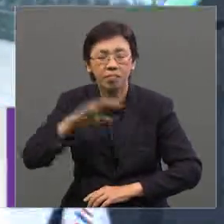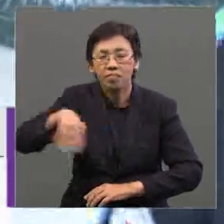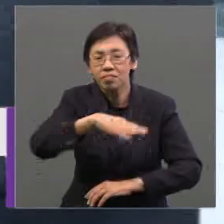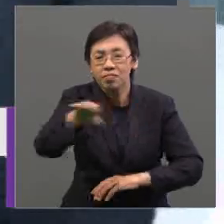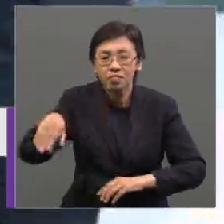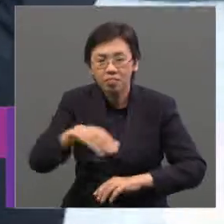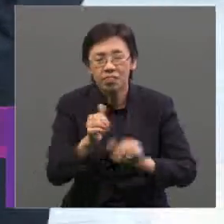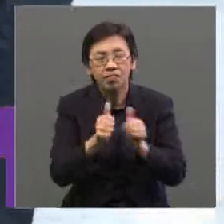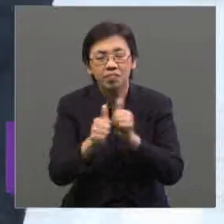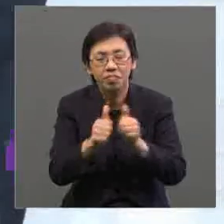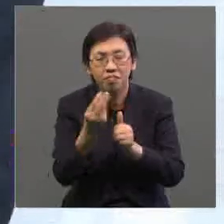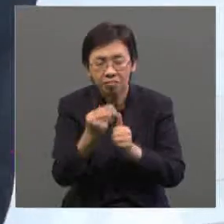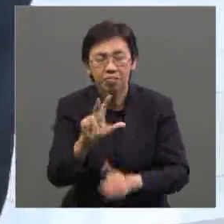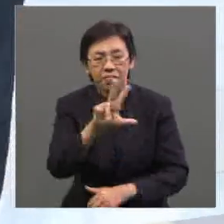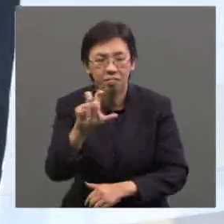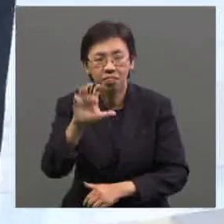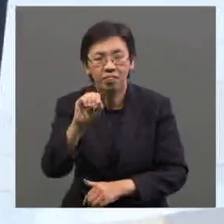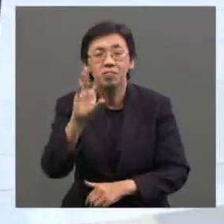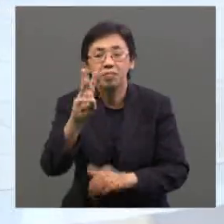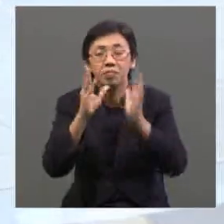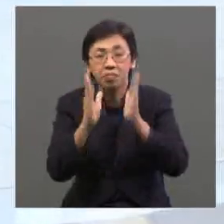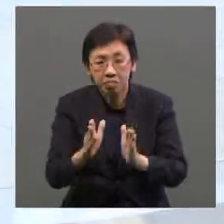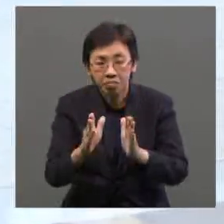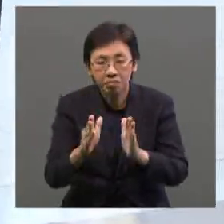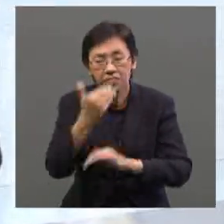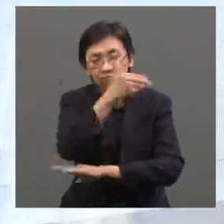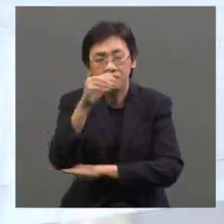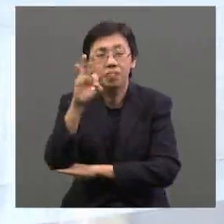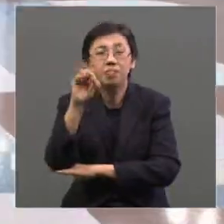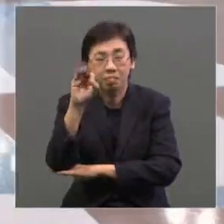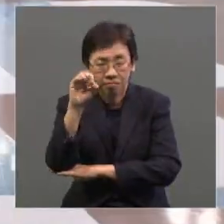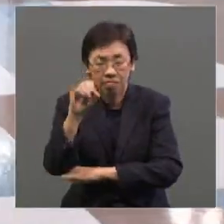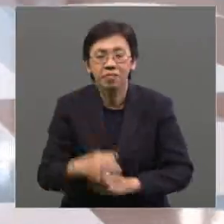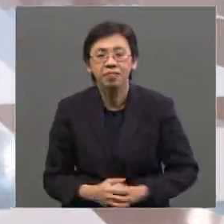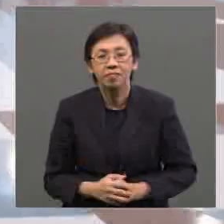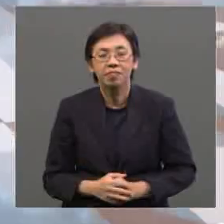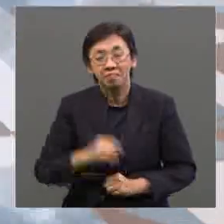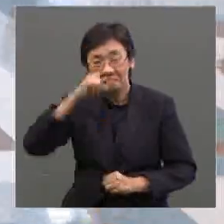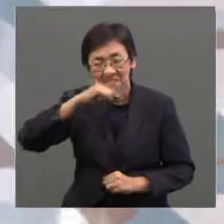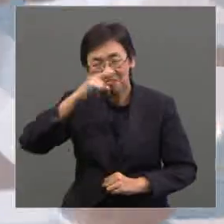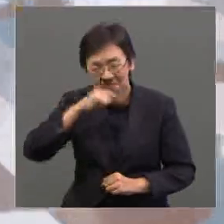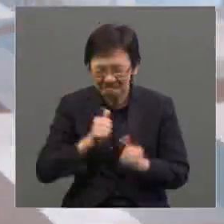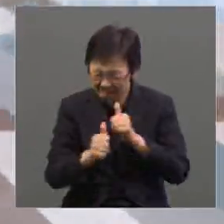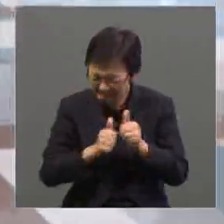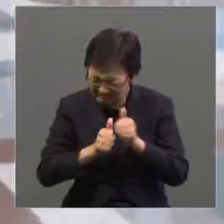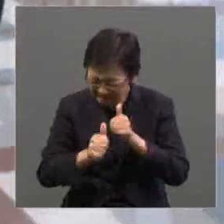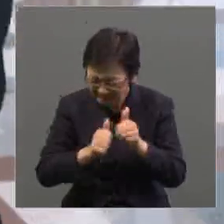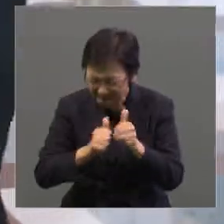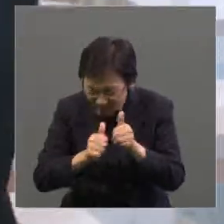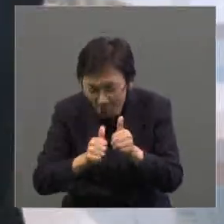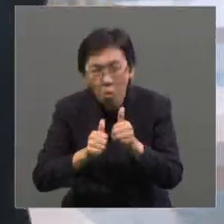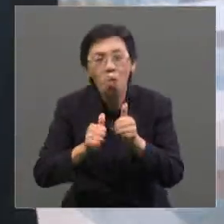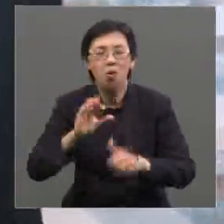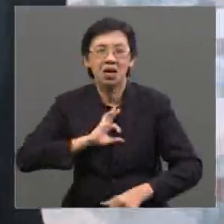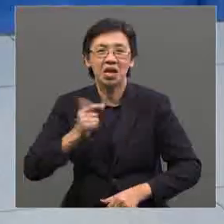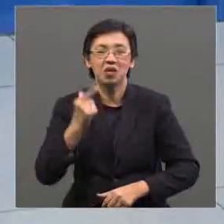คนมาร่วมแข่งขัน356คนจาก90ประเทศทั่วโลกปรากฏว่าเด็กไทยของเราคว้ามาได้